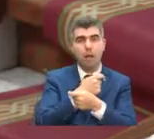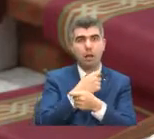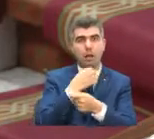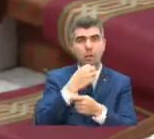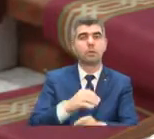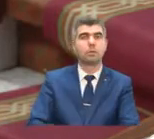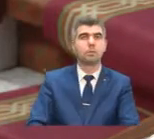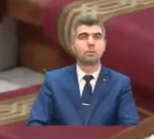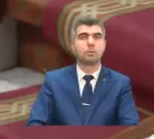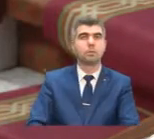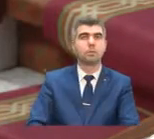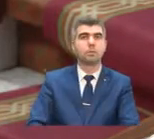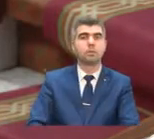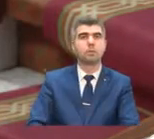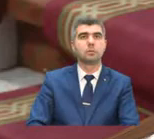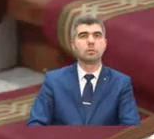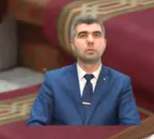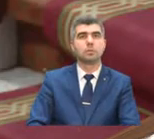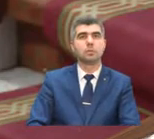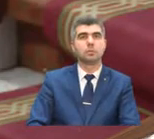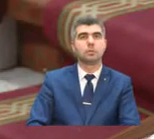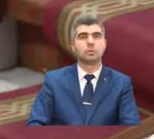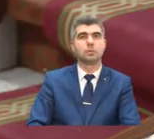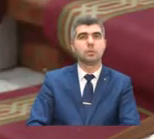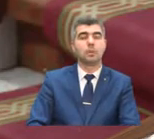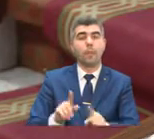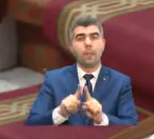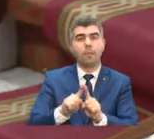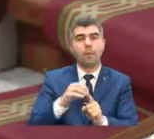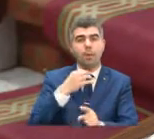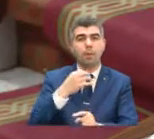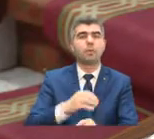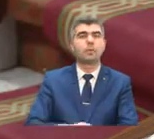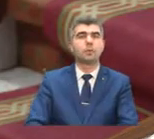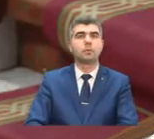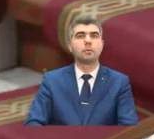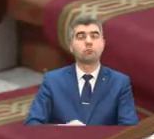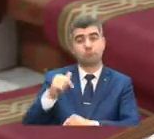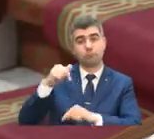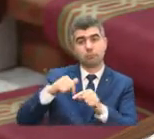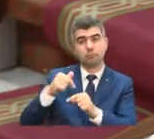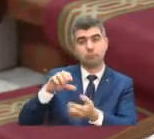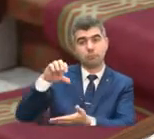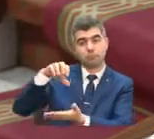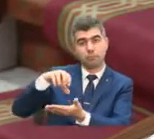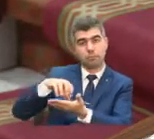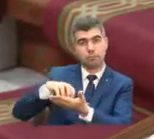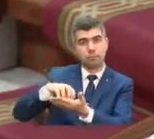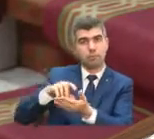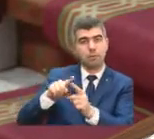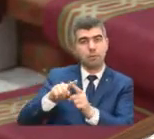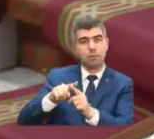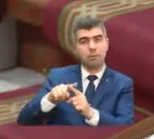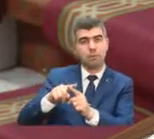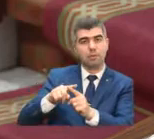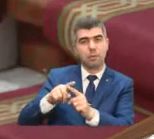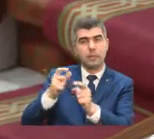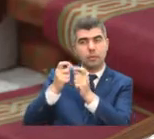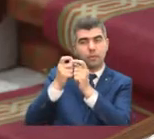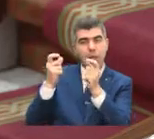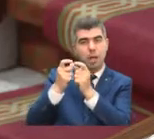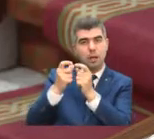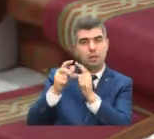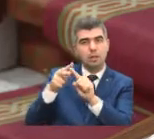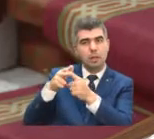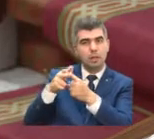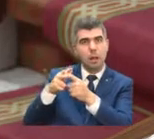أو شرقية، اسمح لي، إلا بدينا بوجدة، كاينة منطقة صناعية مندمجة مهمة